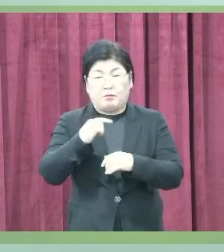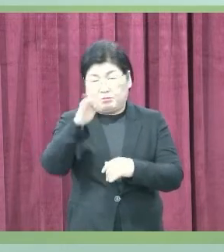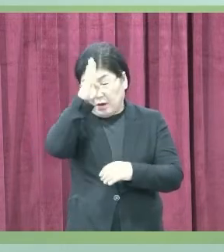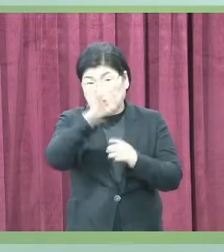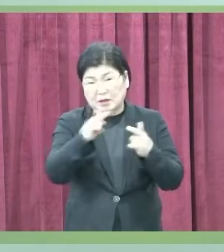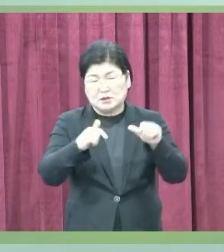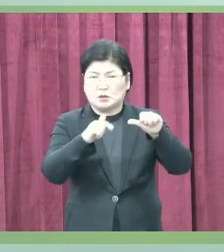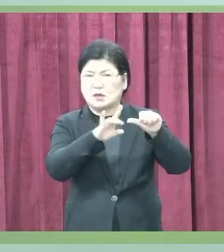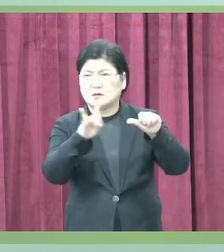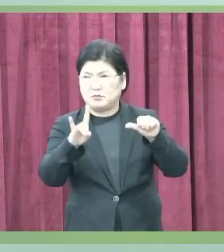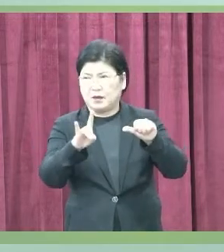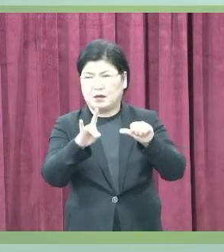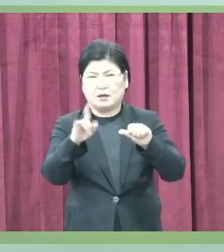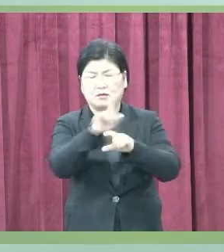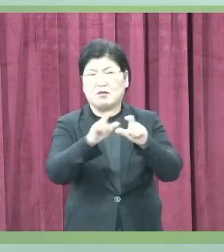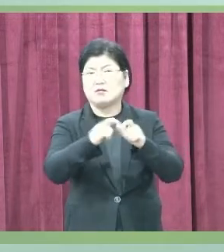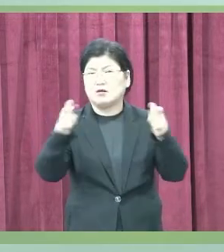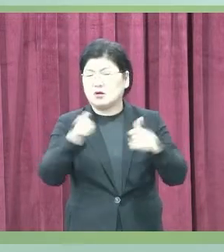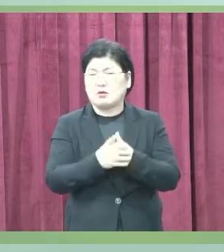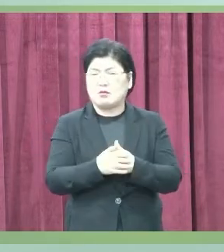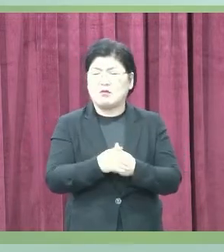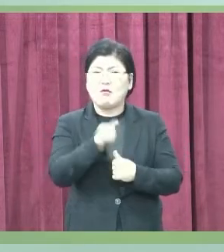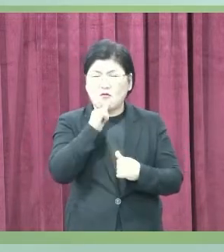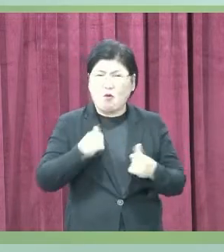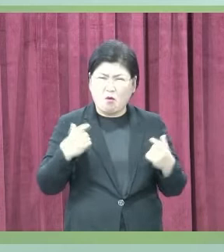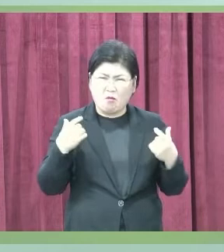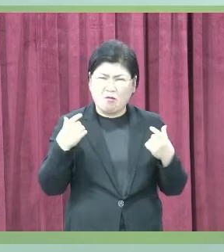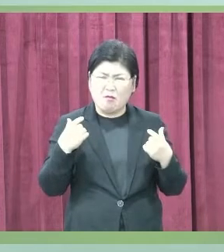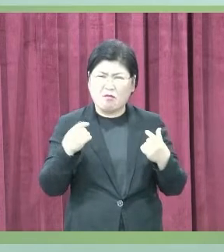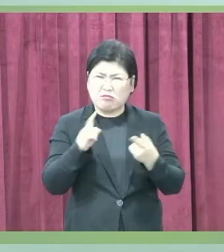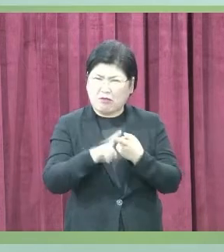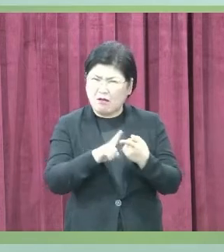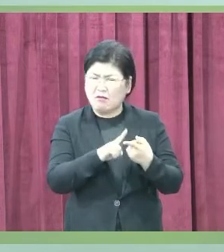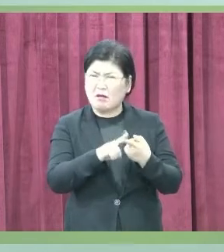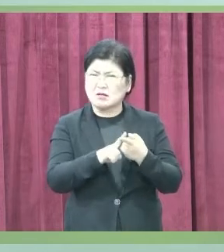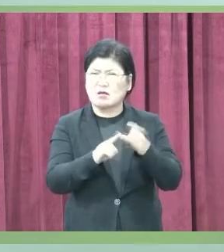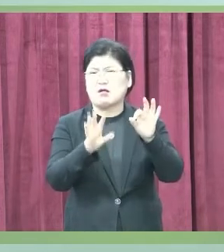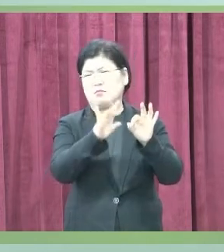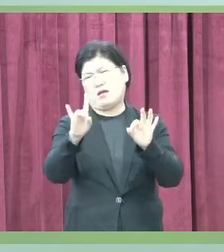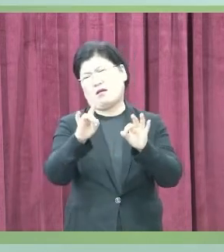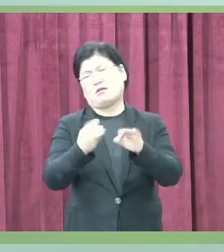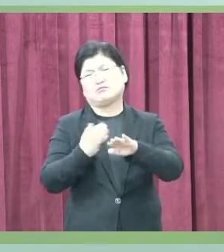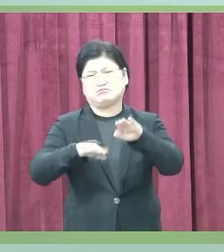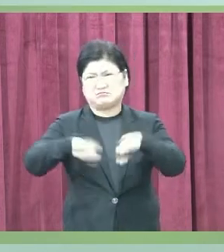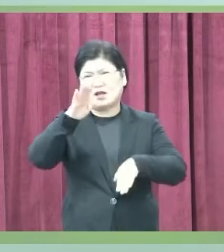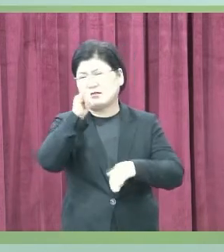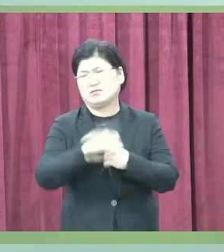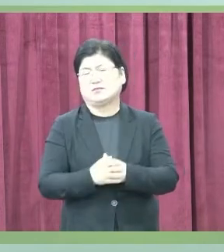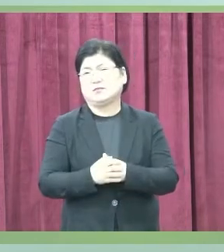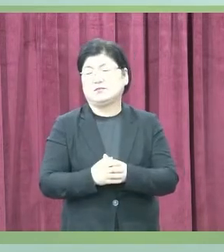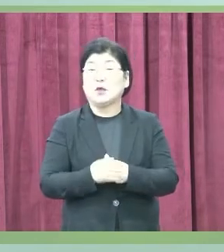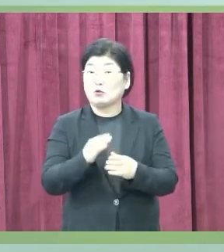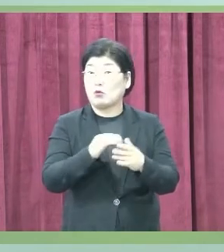예, 높은 걸 보실 수 있고요. 만성 신부전증이 10배 차이 나는 걸 볼 수 있습니다. 장애인, 비장애인이. 그 다음에